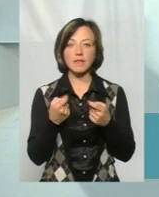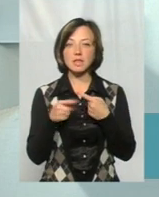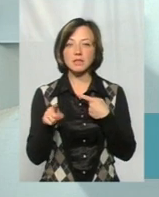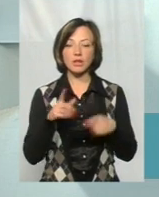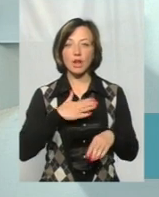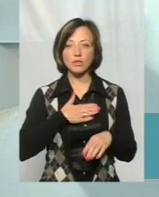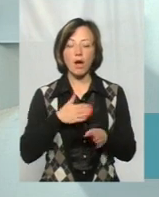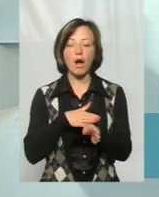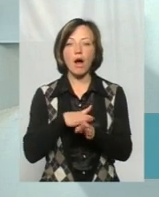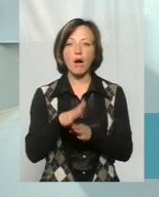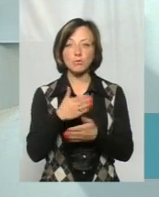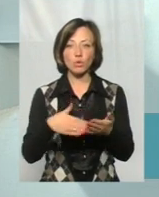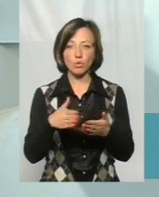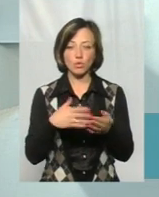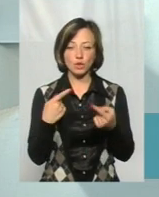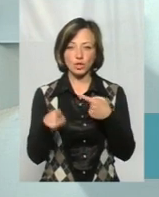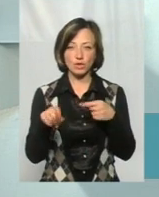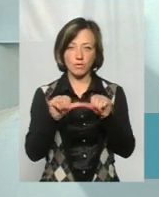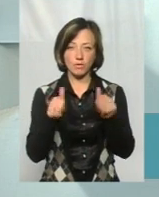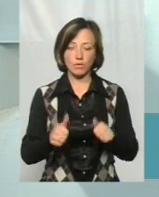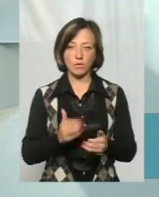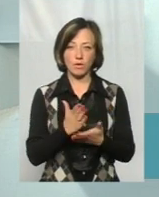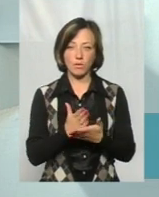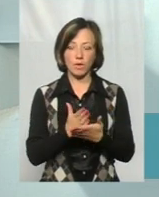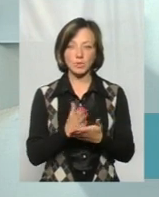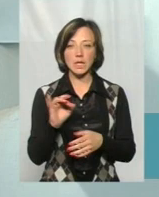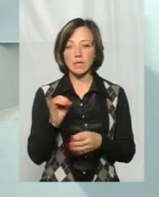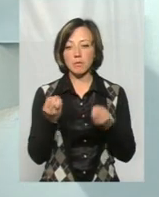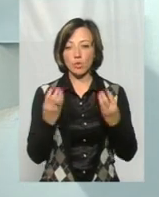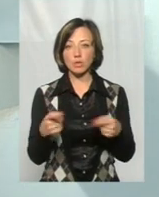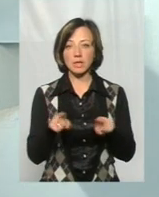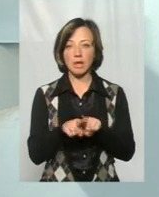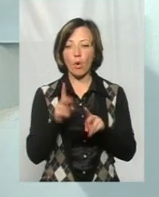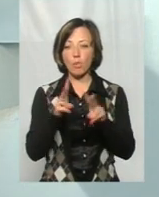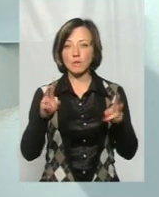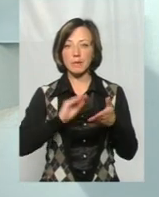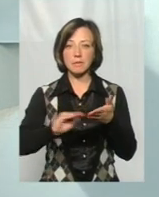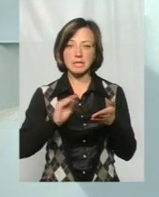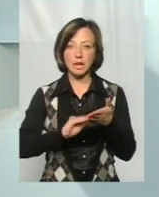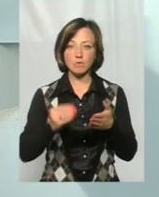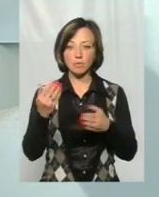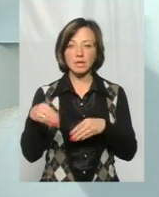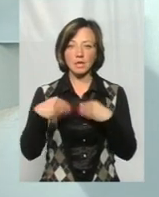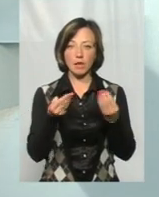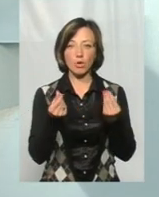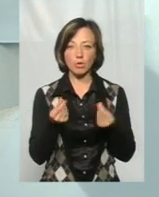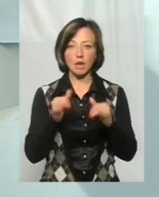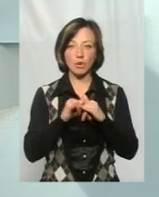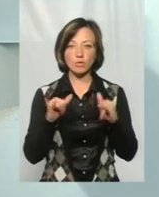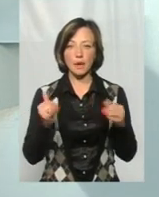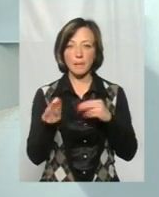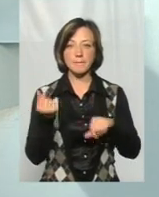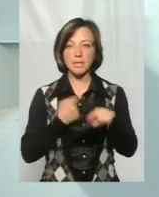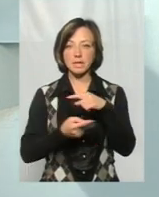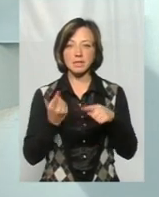відрізняються від наших, вони абсолютно інший мають формат. І просто так взяти комусь написати, і щоб тобі дали кошти на якийсь розвиток